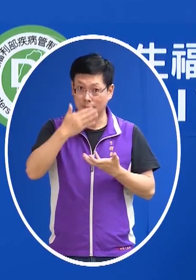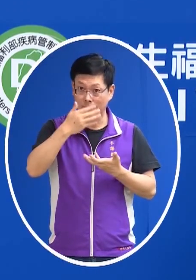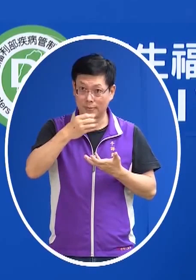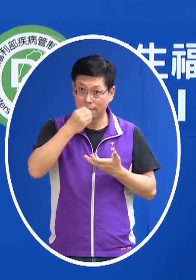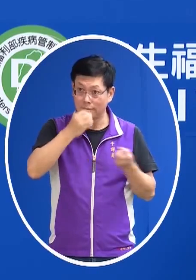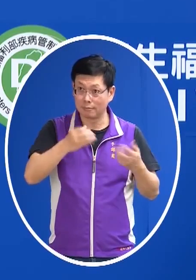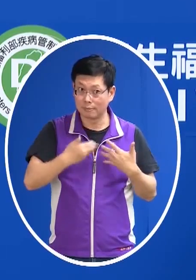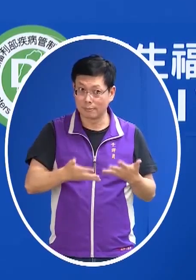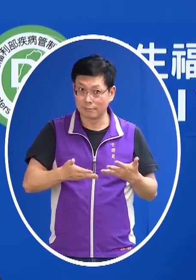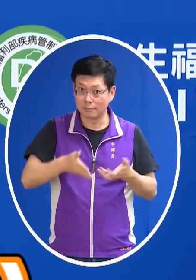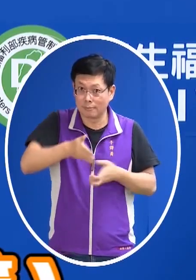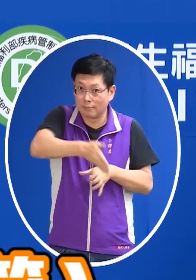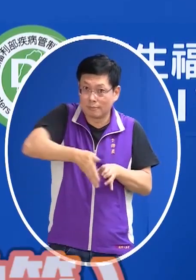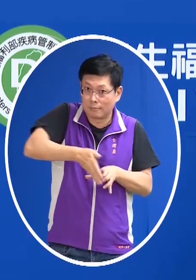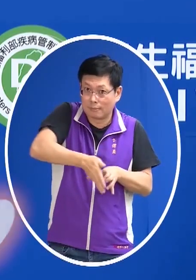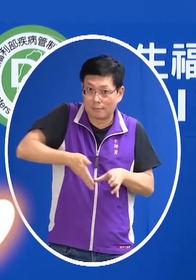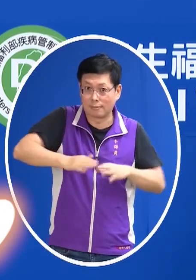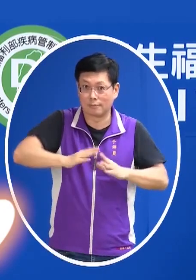吃呢？